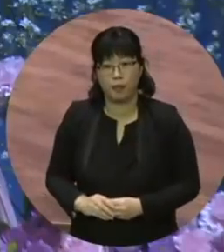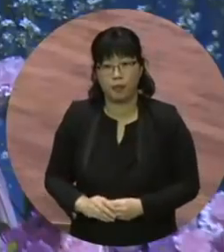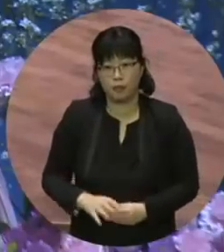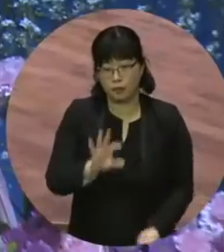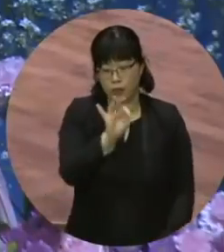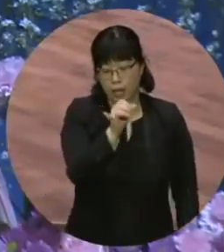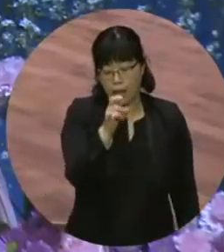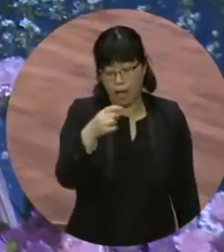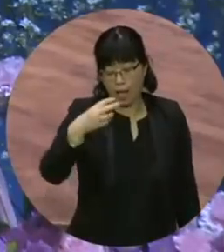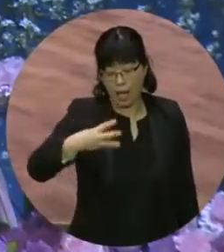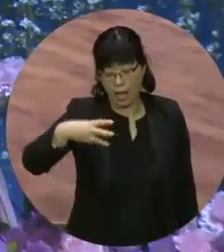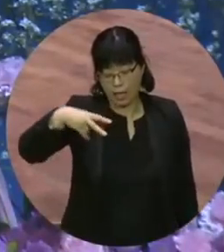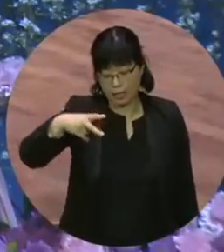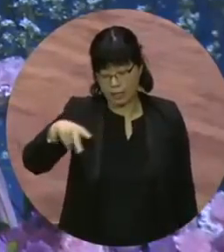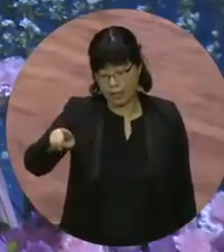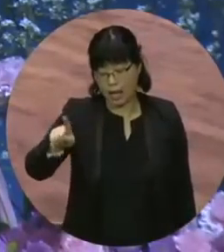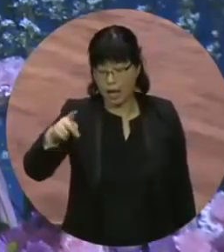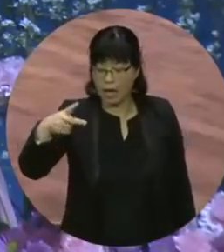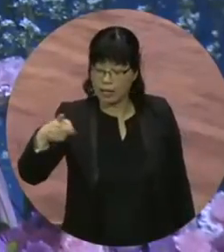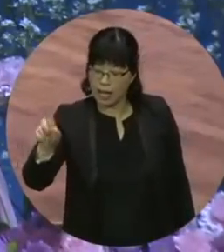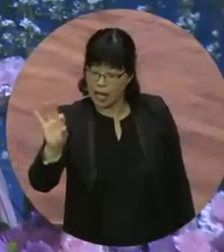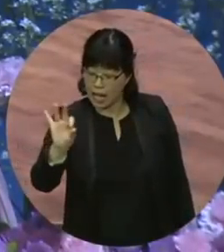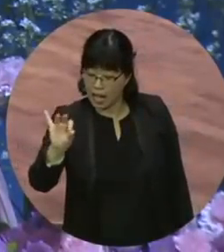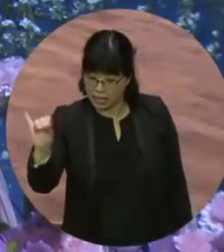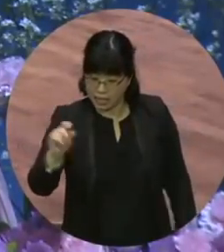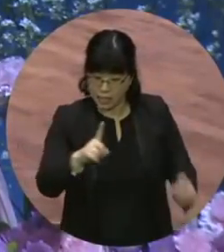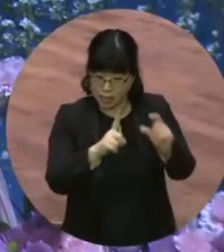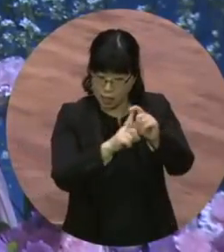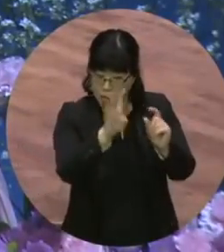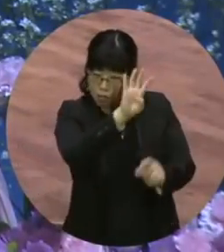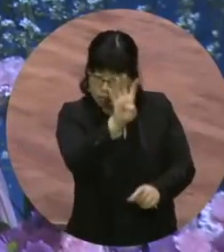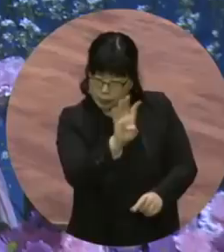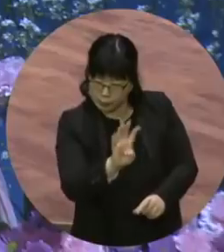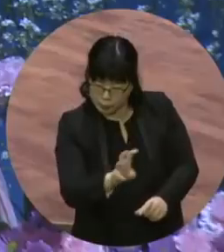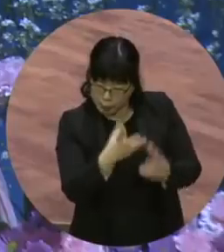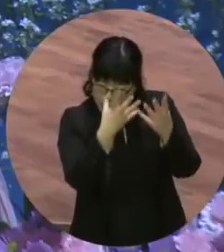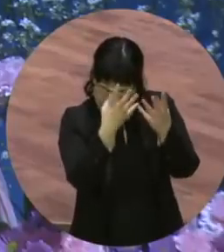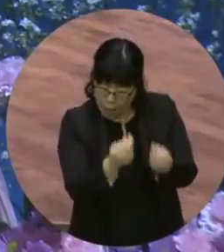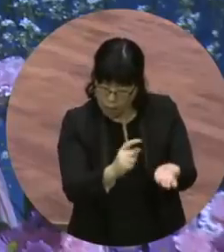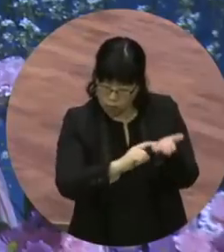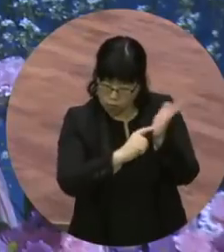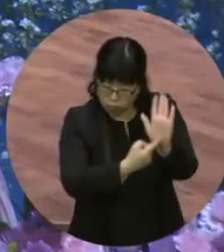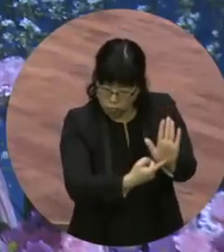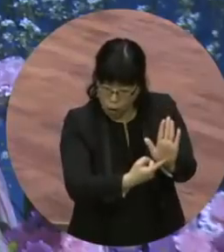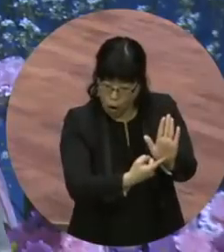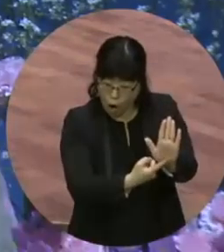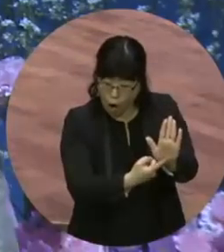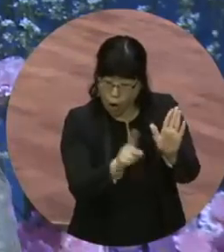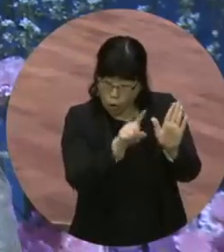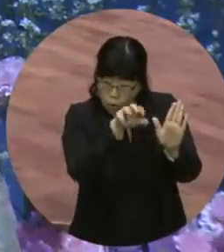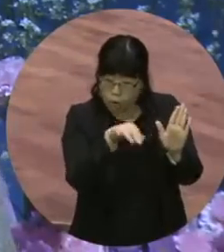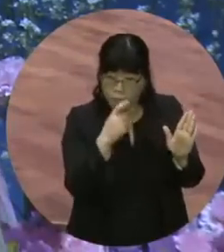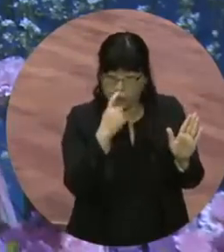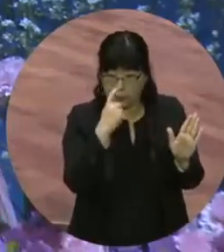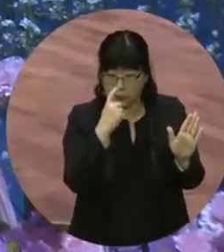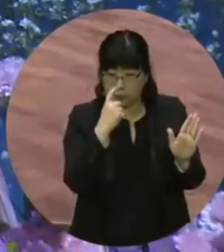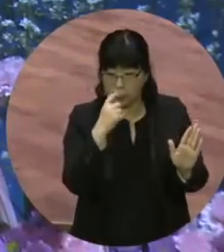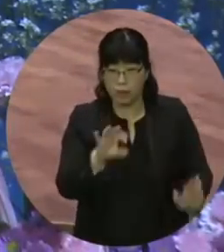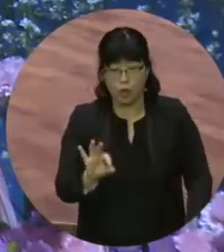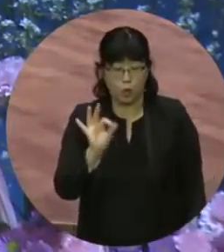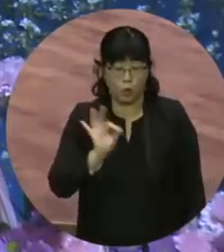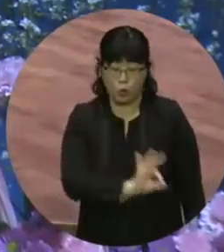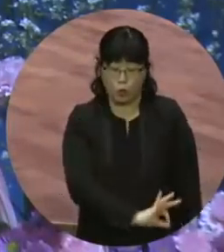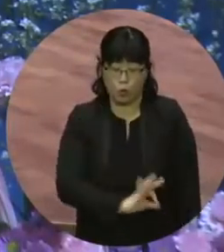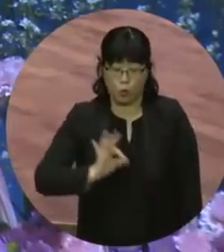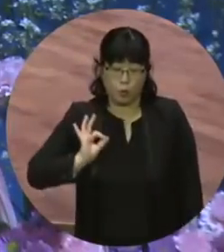많이 나오는 말씀이 욥기예요. 욥기. 욥기인데 하나님께서 고난 중에 욥을